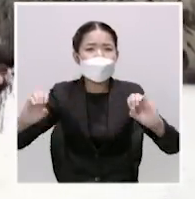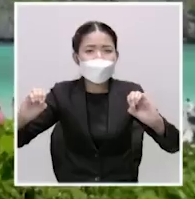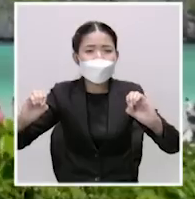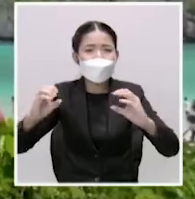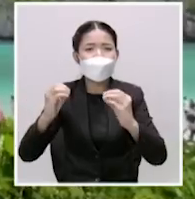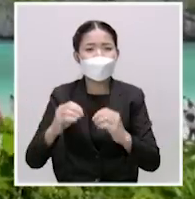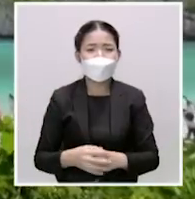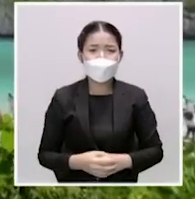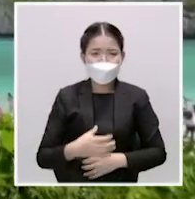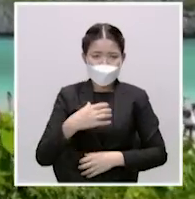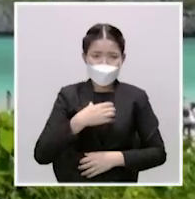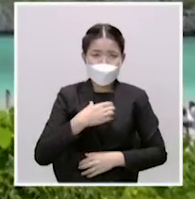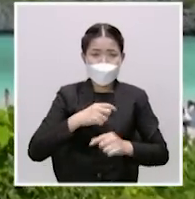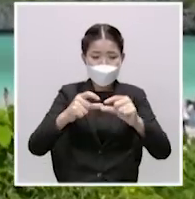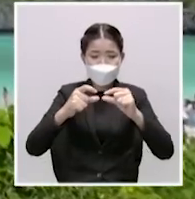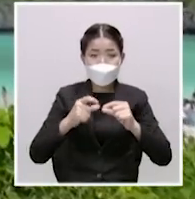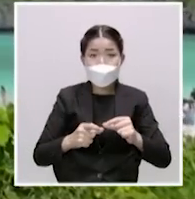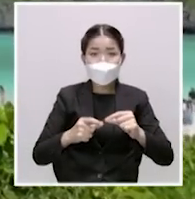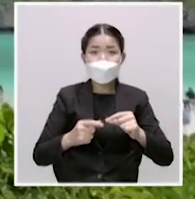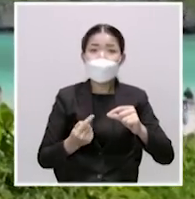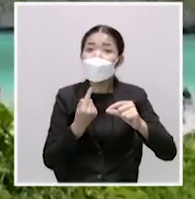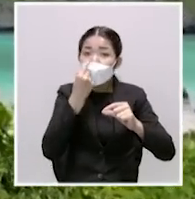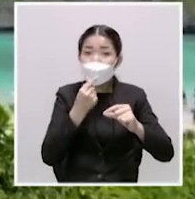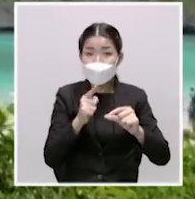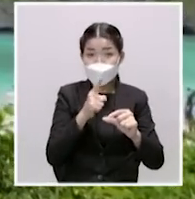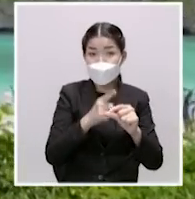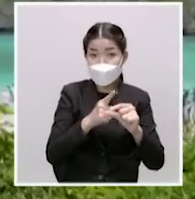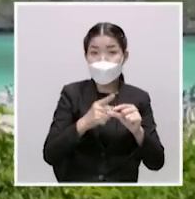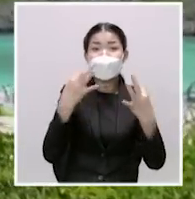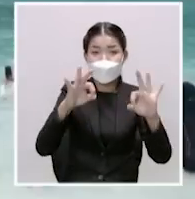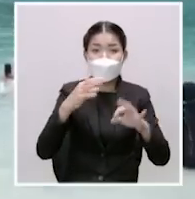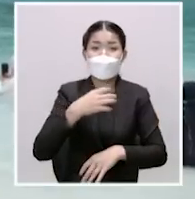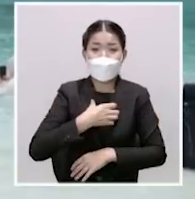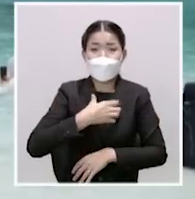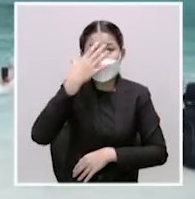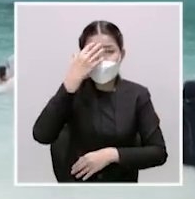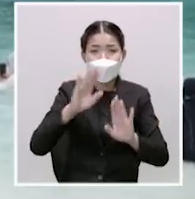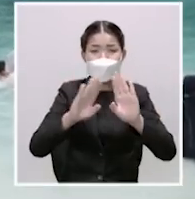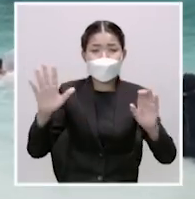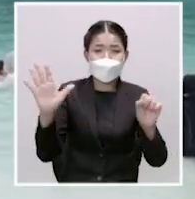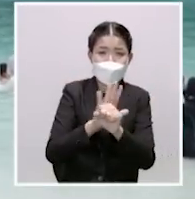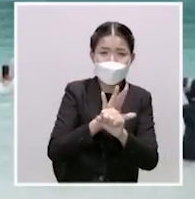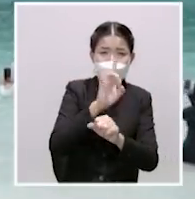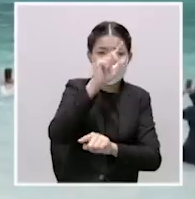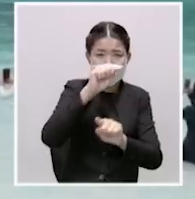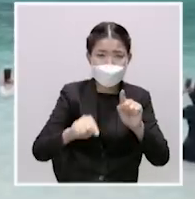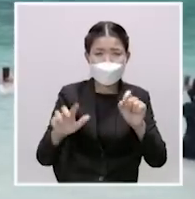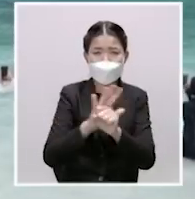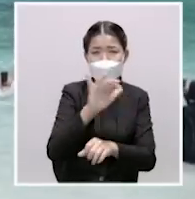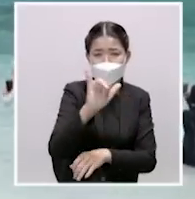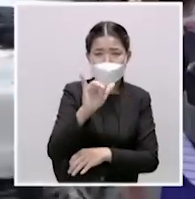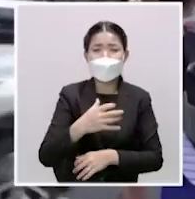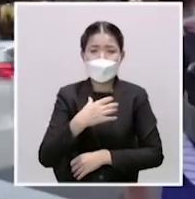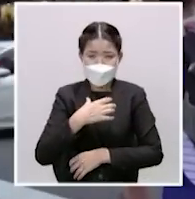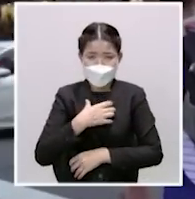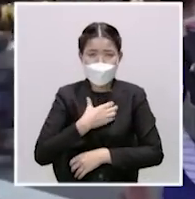ได้ ATK ฟรีครับเพื่อนะครับลดต้นทุนในการเปิดเพราะวันนี้เราไม่สามารถเปิดได้เต็ม 100% เปิดบ้างปิดบ้างก็เหนื่อยพอสมควรแล้วแต่ทุกค